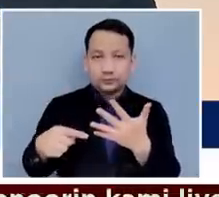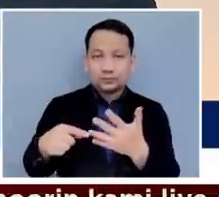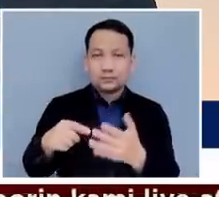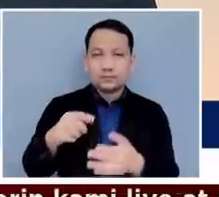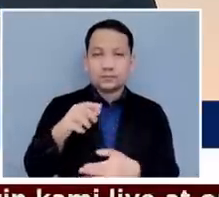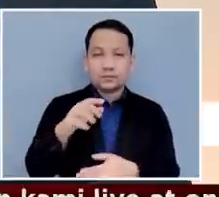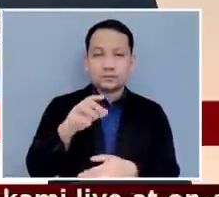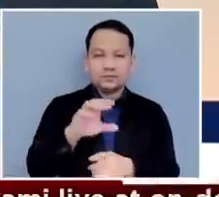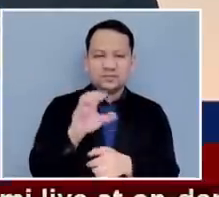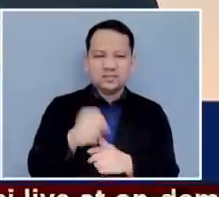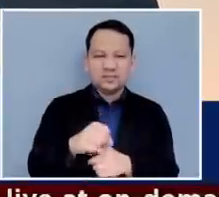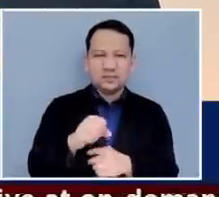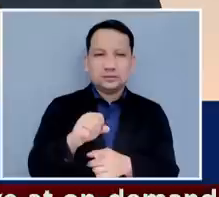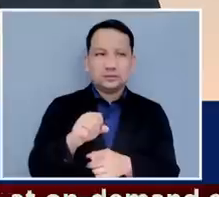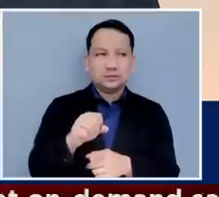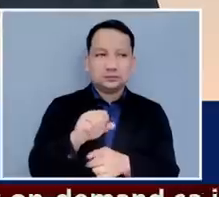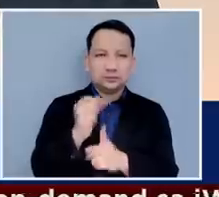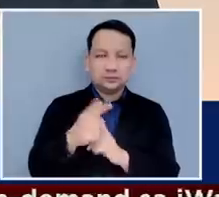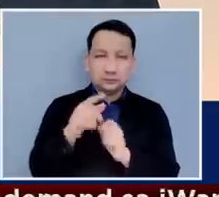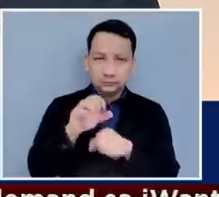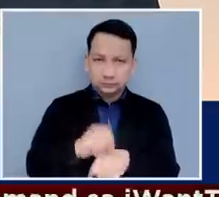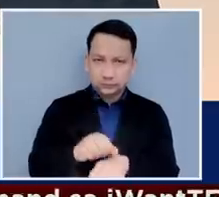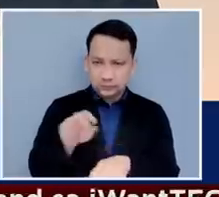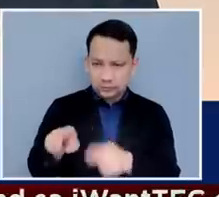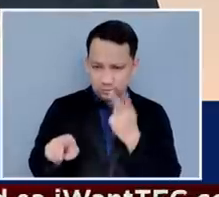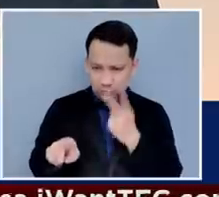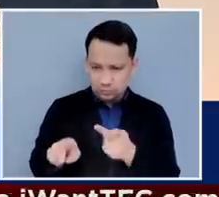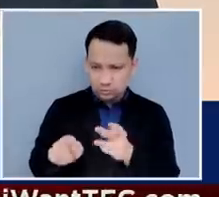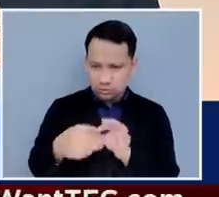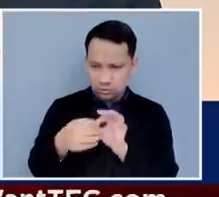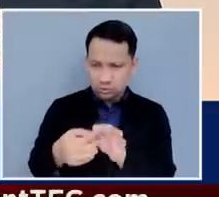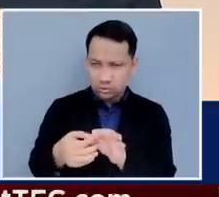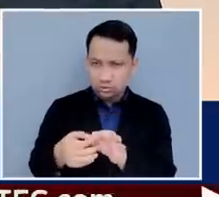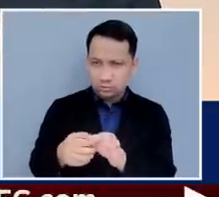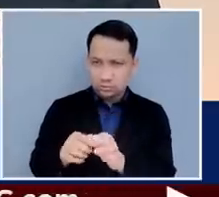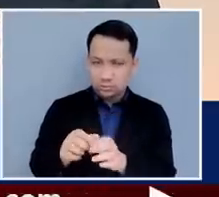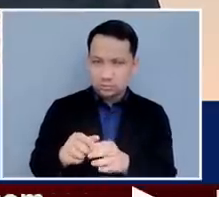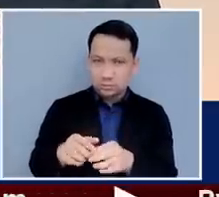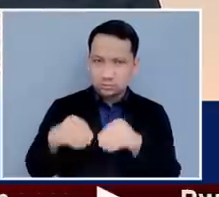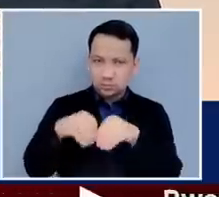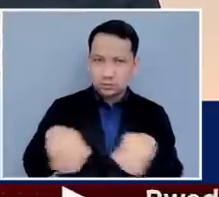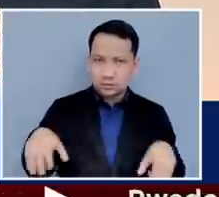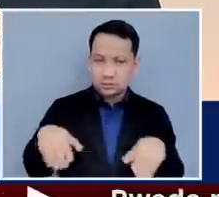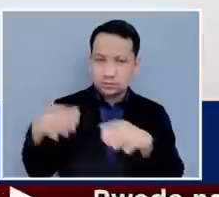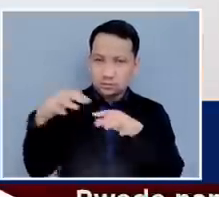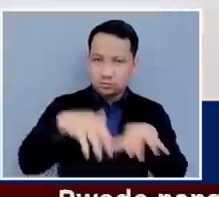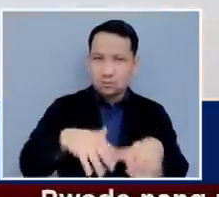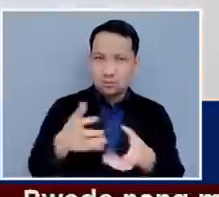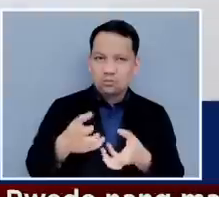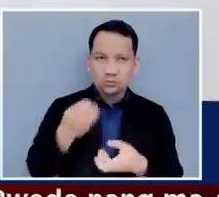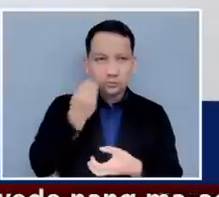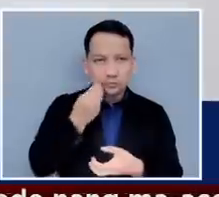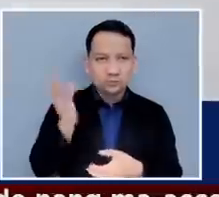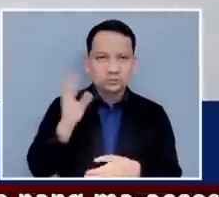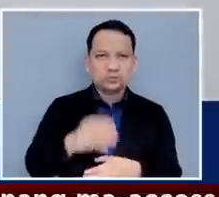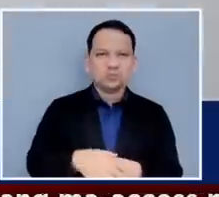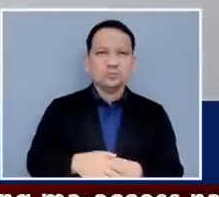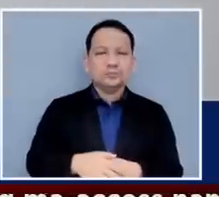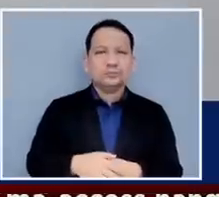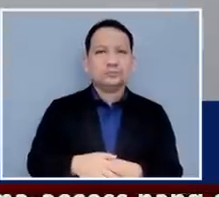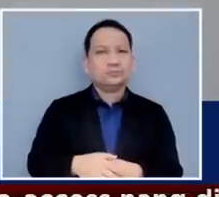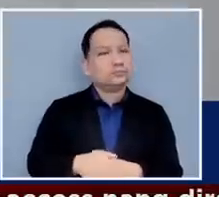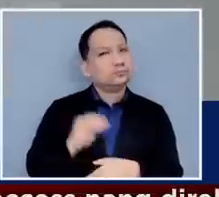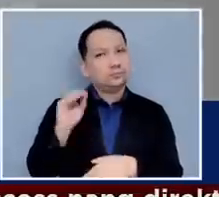Development Officer, nagulat kami yung mga empleyado nila, nagbabaan na at gusto nang umuwi. Na-overwhelm kami, gusto